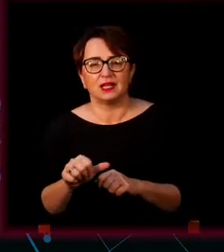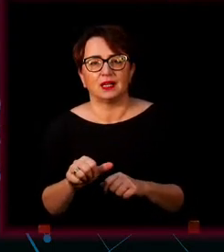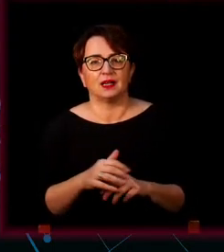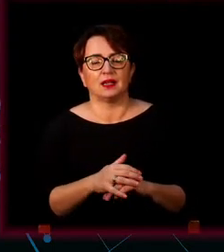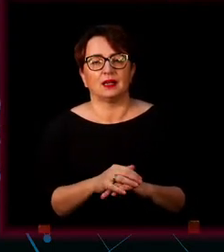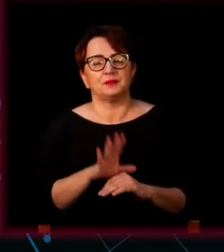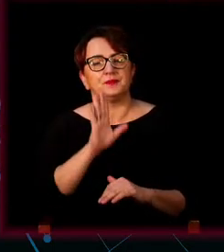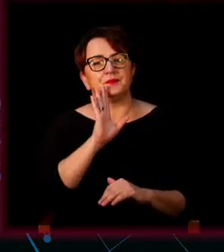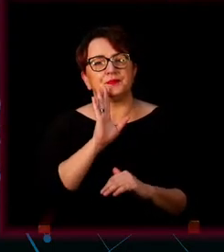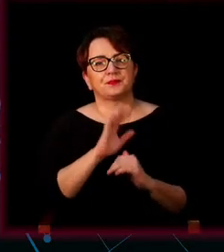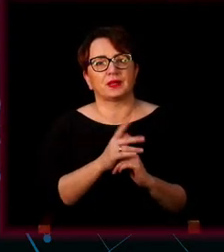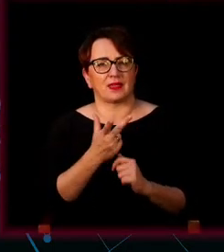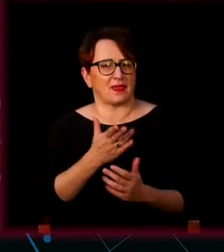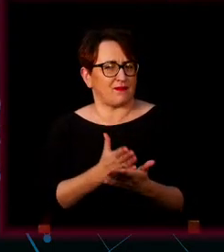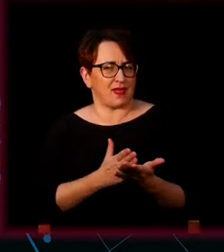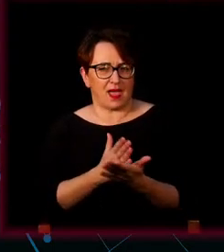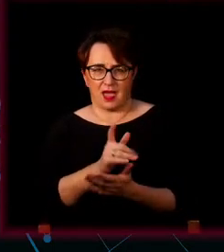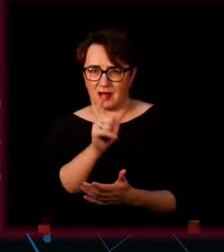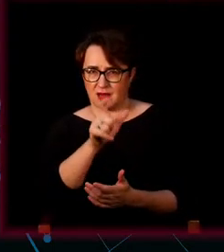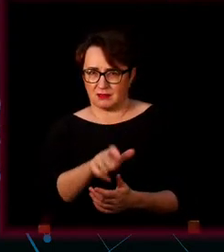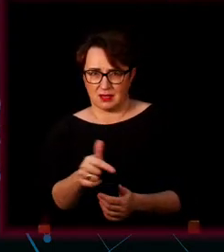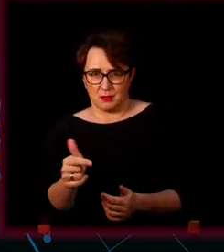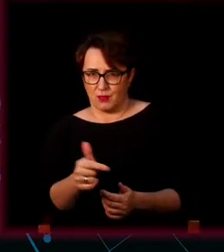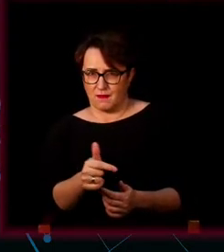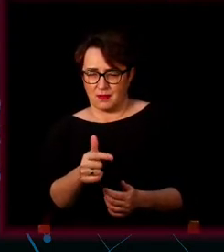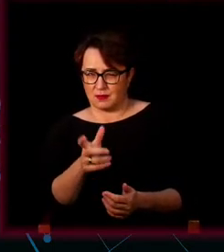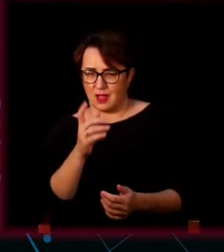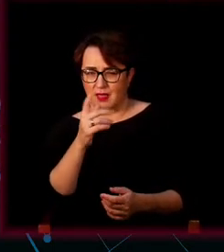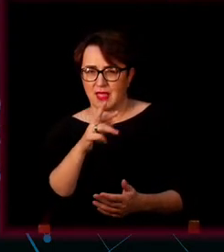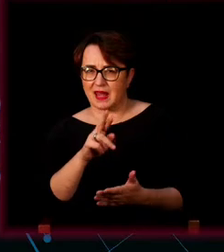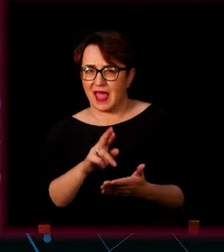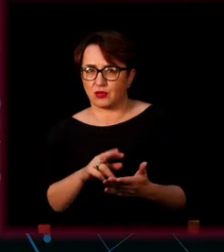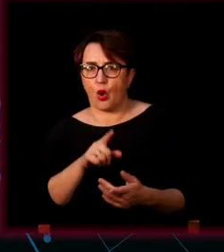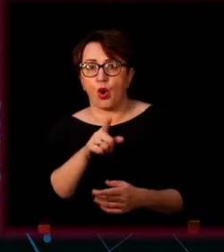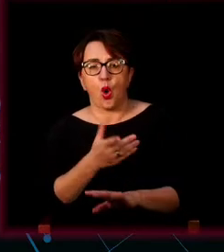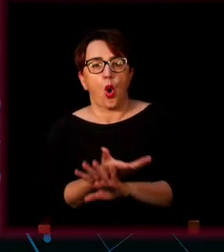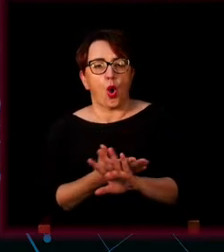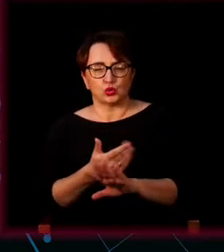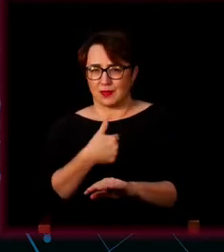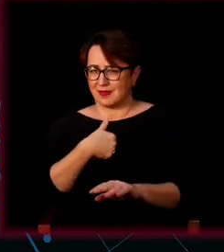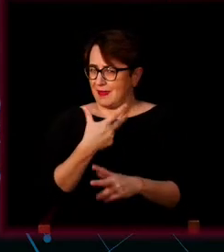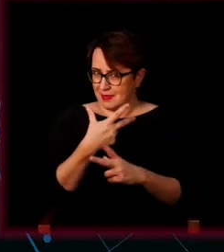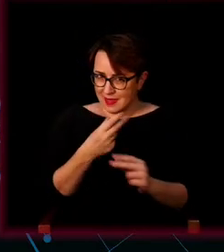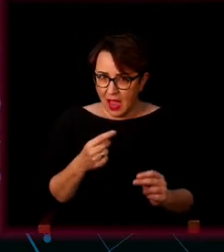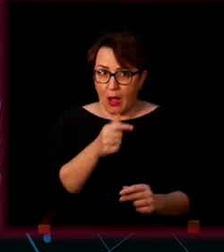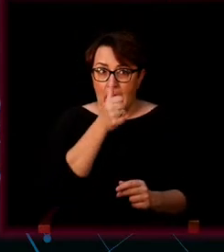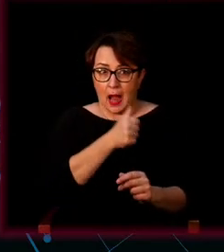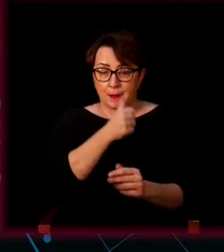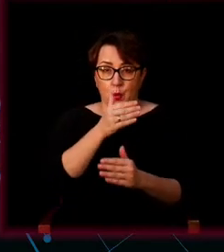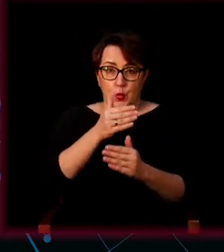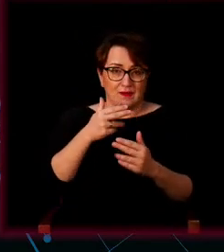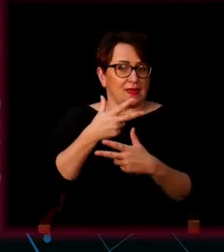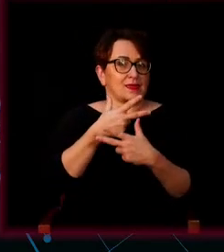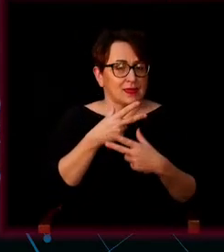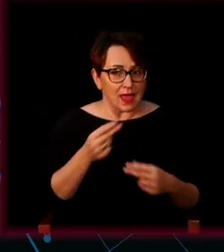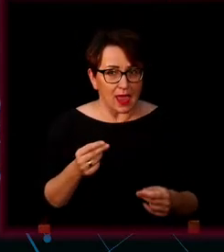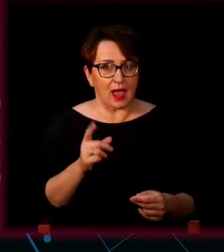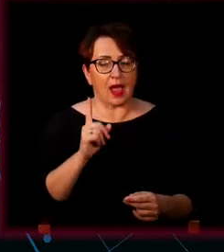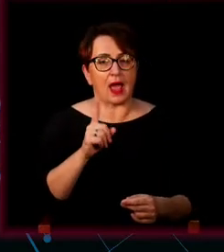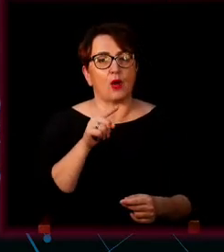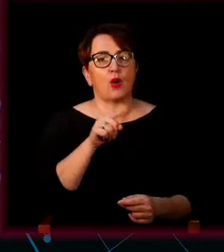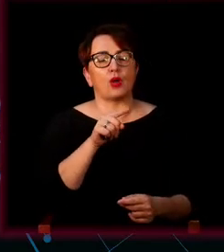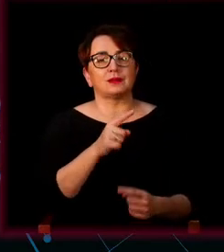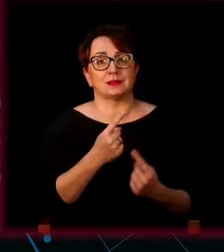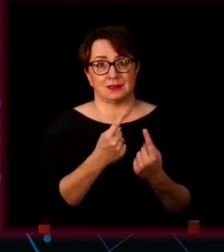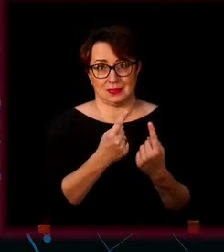że jest on równocześnie takim niewiarygodnym narratorem. Nie w tym sensie, że nas oszukuje, że zataja przed nami jakąś wiedzę, tylko